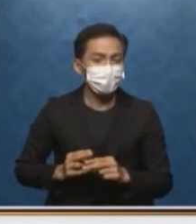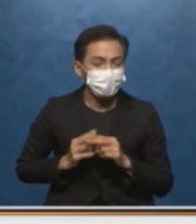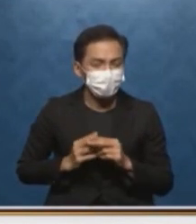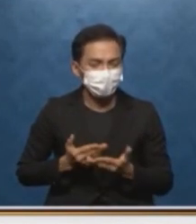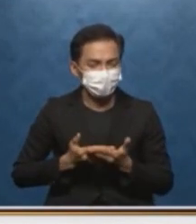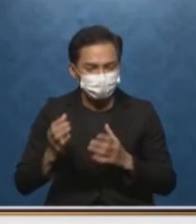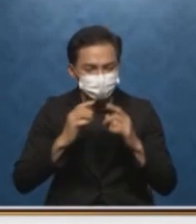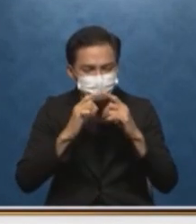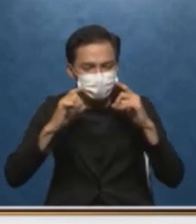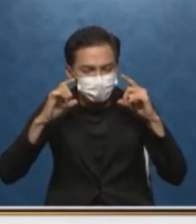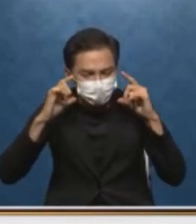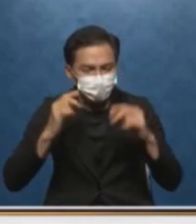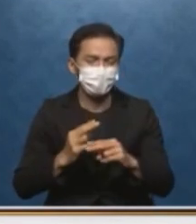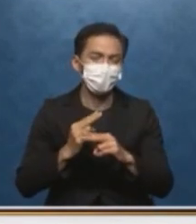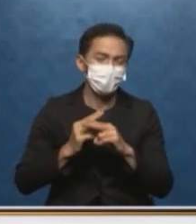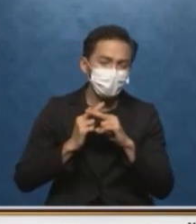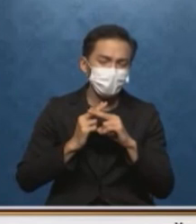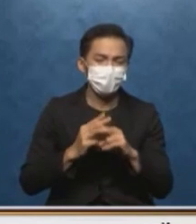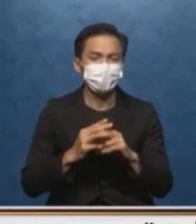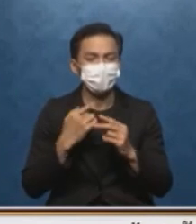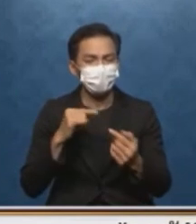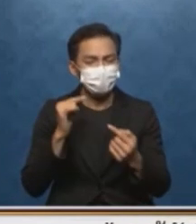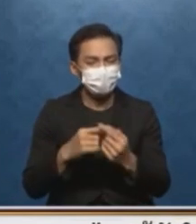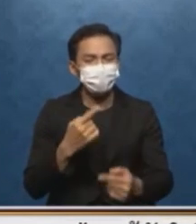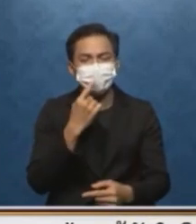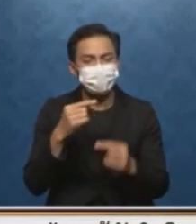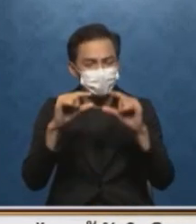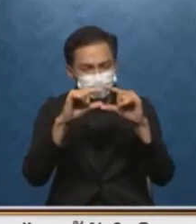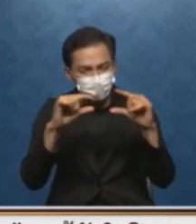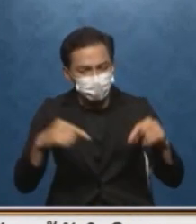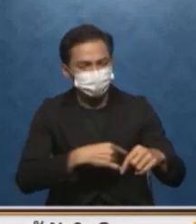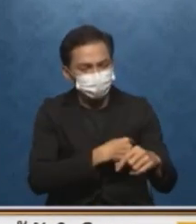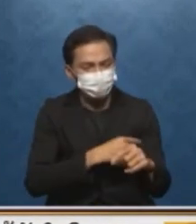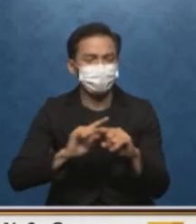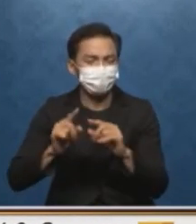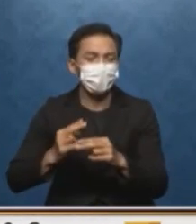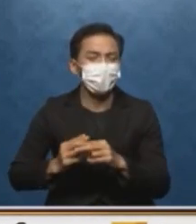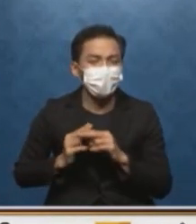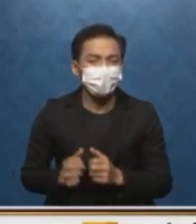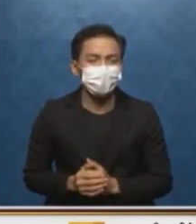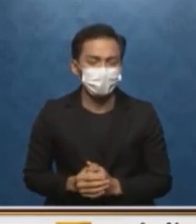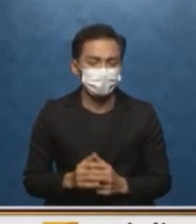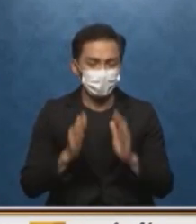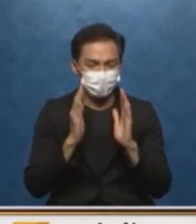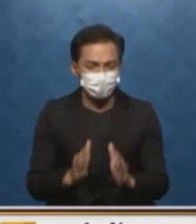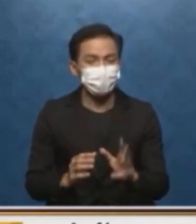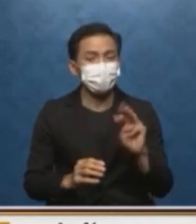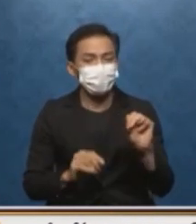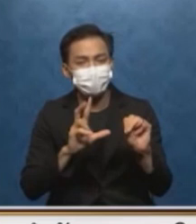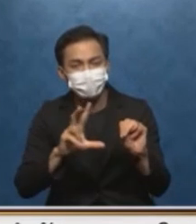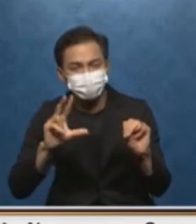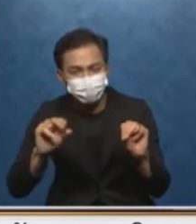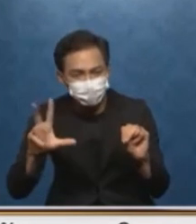ากากอนามัยหรือว่าเครื่องตรวจอุณหภูมิทำไมผู้ประกันตนยังไม่ได้เบี้ยแต่ที่สำ